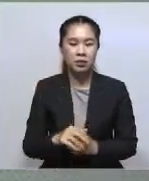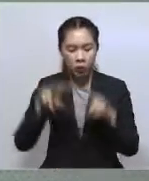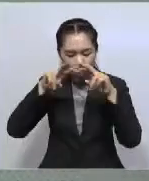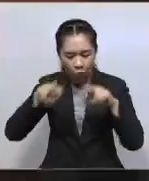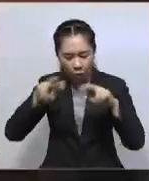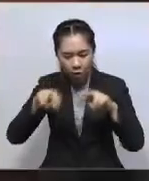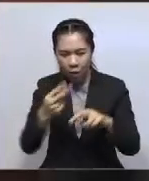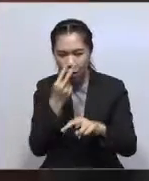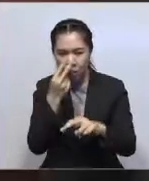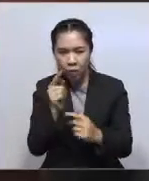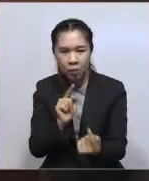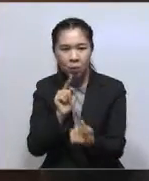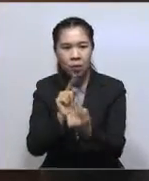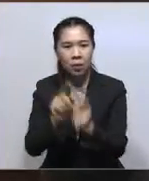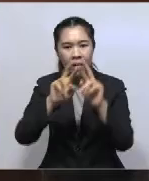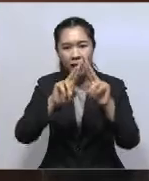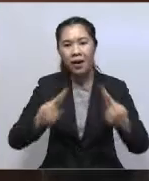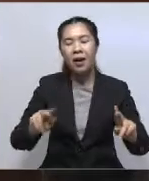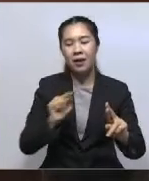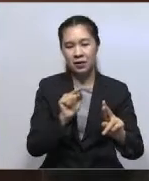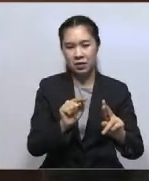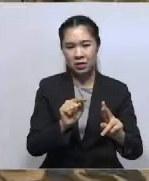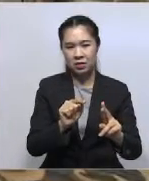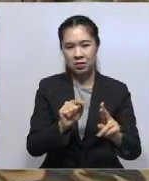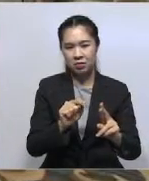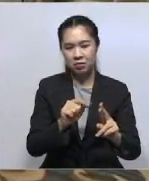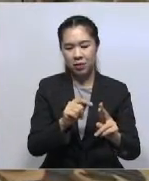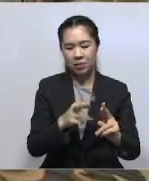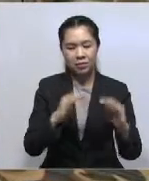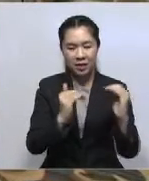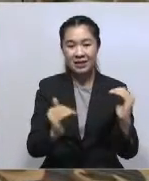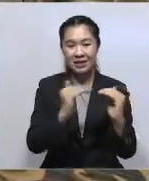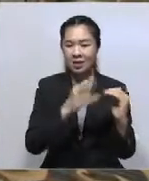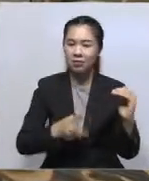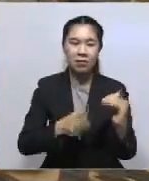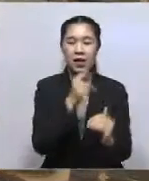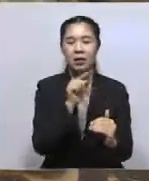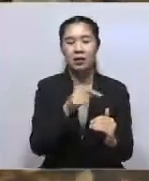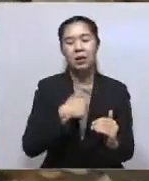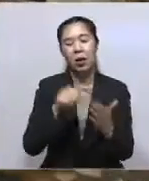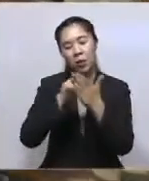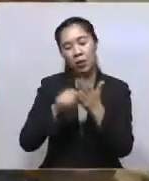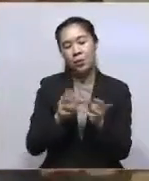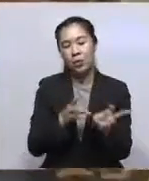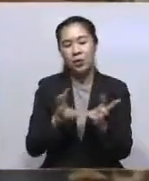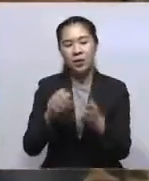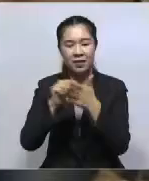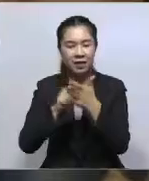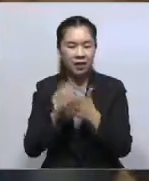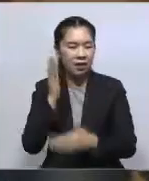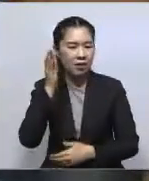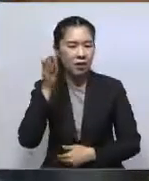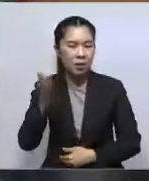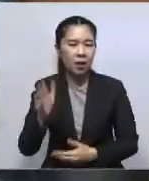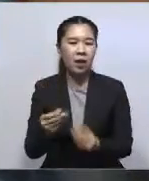าะหาจนกระทั่งไปหาตัวร้านค้าเจอแล้วก็ตัดสิทธิ์ไปในที่สุดนะคะล่าสุดเนี่ยเพื่อเป็นการแก้ไขปัญหานี้ในระยะยาว